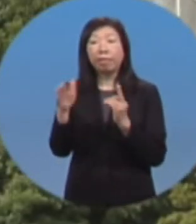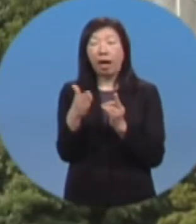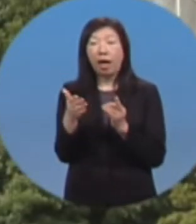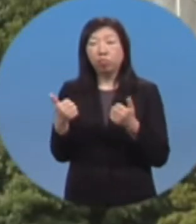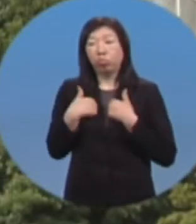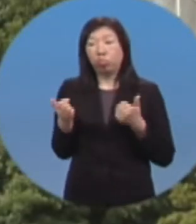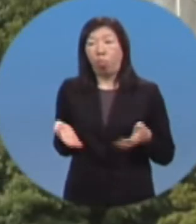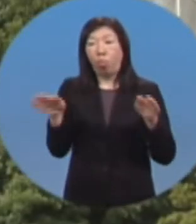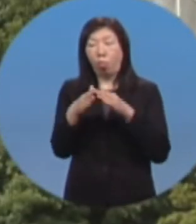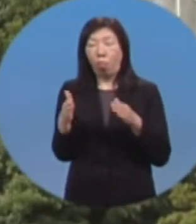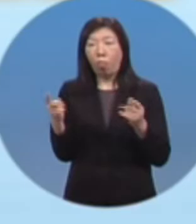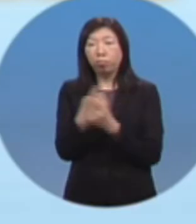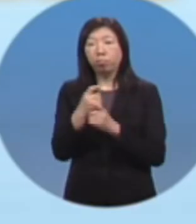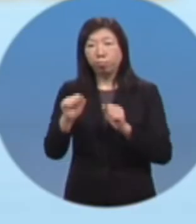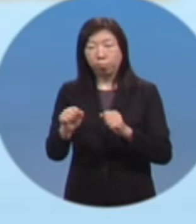着手します。